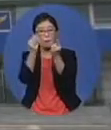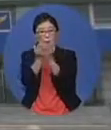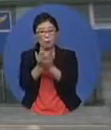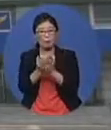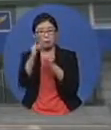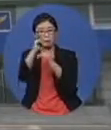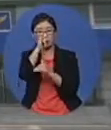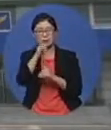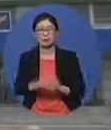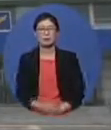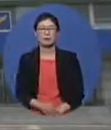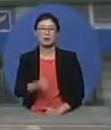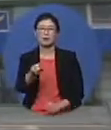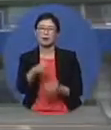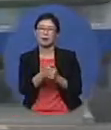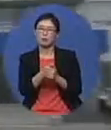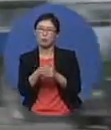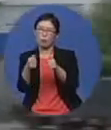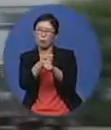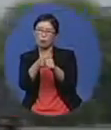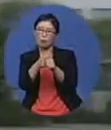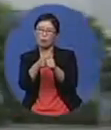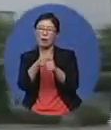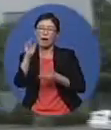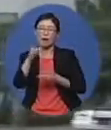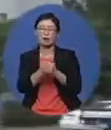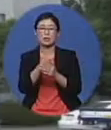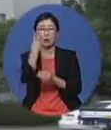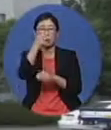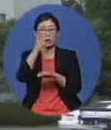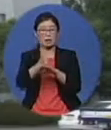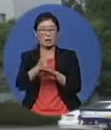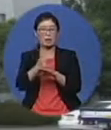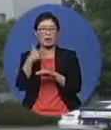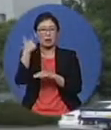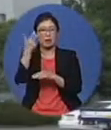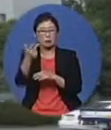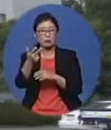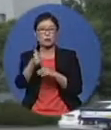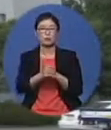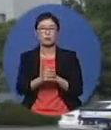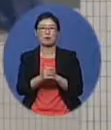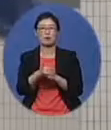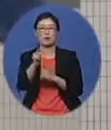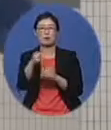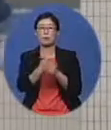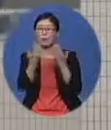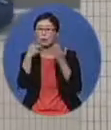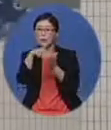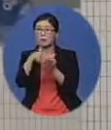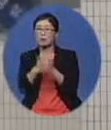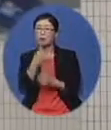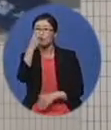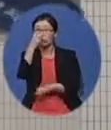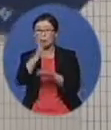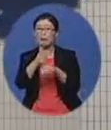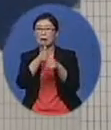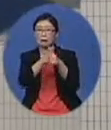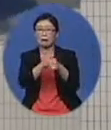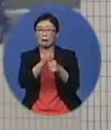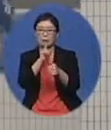수사는 가해자 조사가 끝나는 대로 다음 주 중 마무리될 예정이며 학교 측은 수사 결과를 기다리고 있는 상황입니다. 국지TV